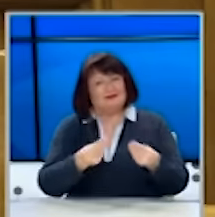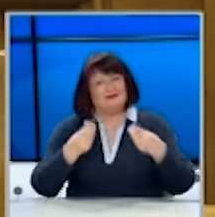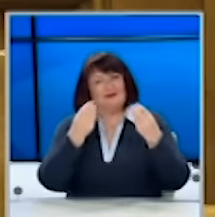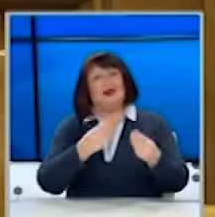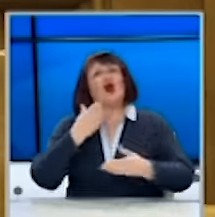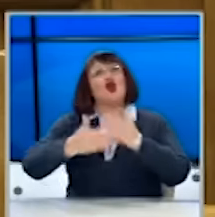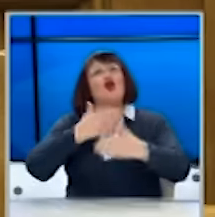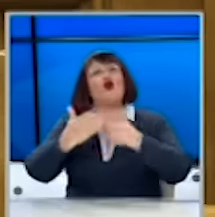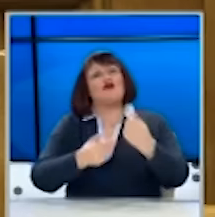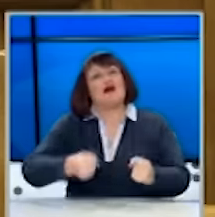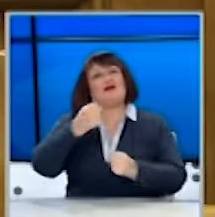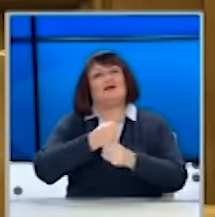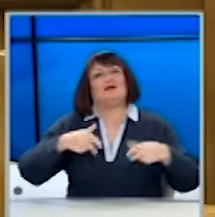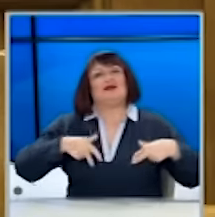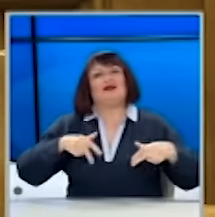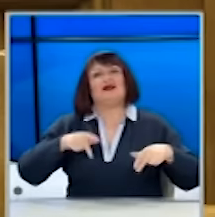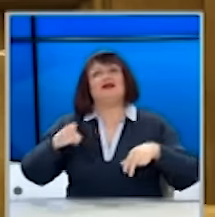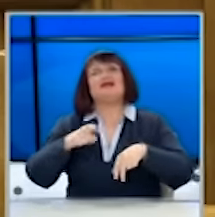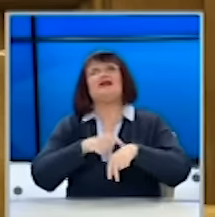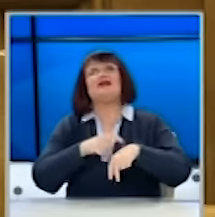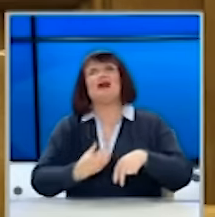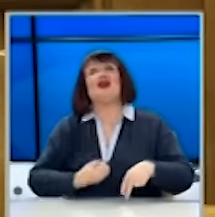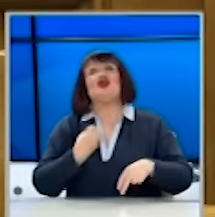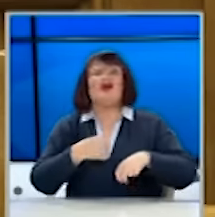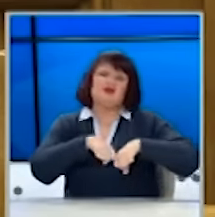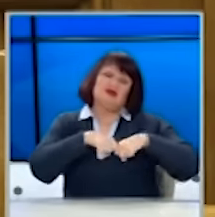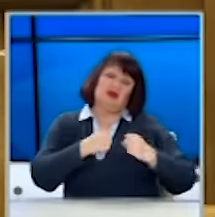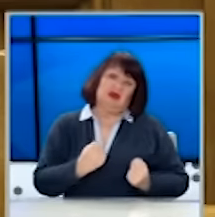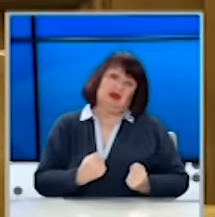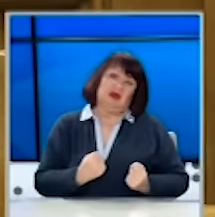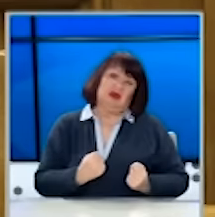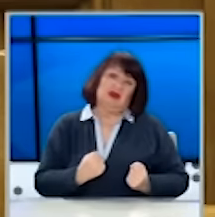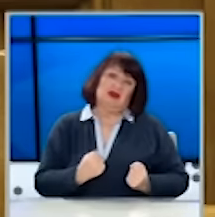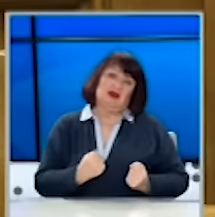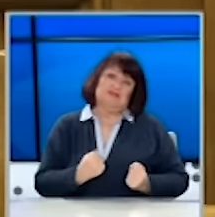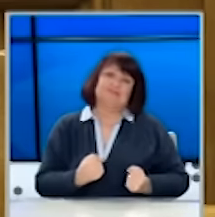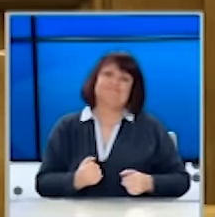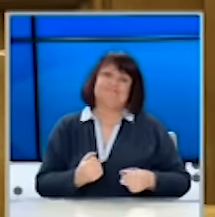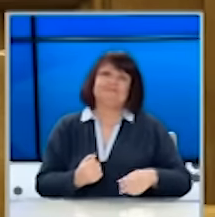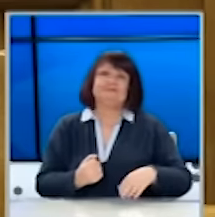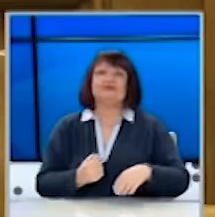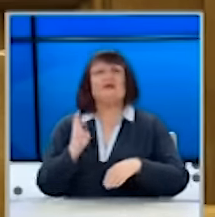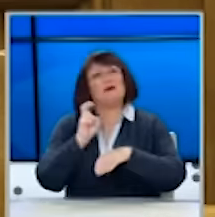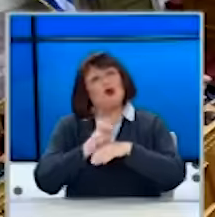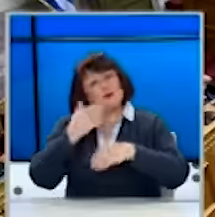τόσα χρόνια και σήμερα νιώθουν πως απογοητεύτηκαν ικτρά. Τα υπόλοιπα στη δευτερολογία.